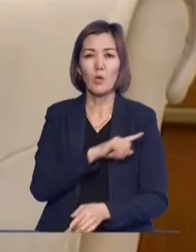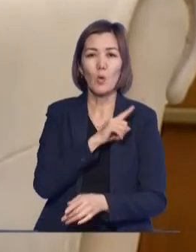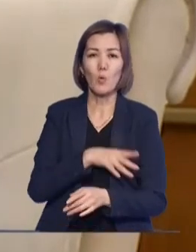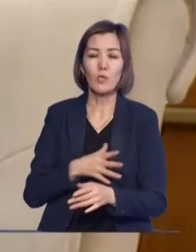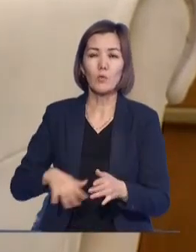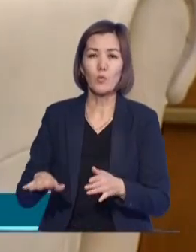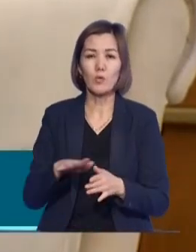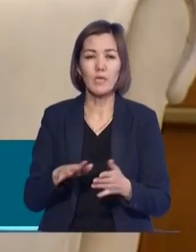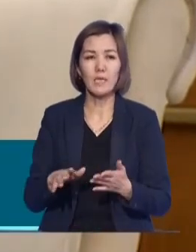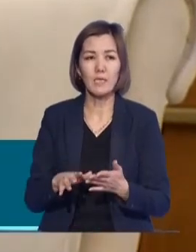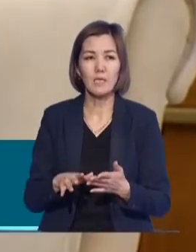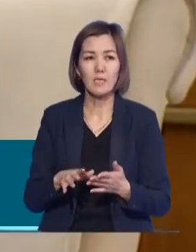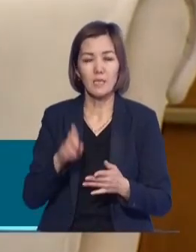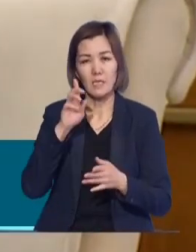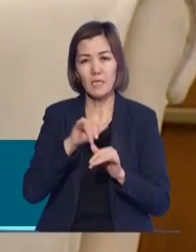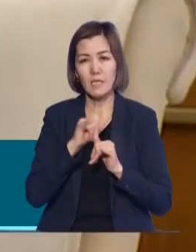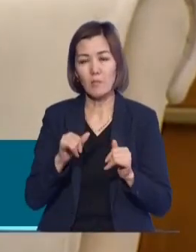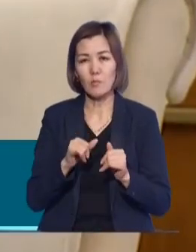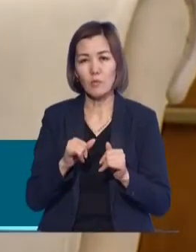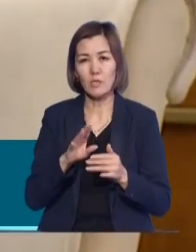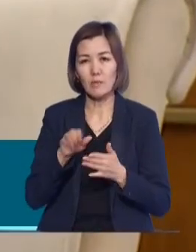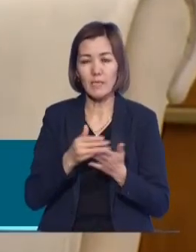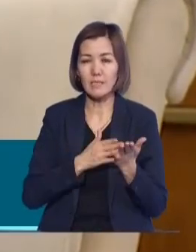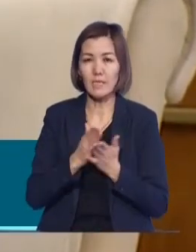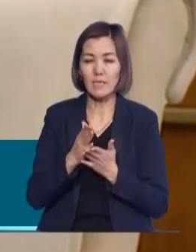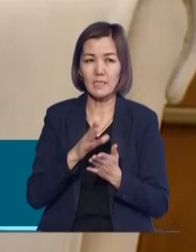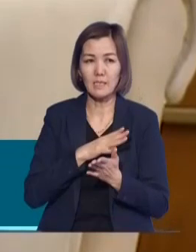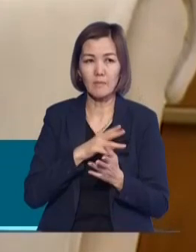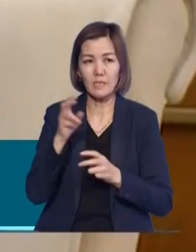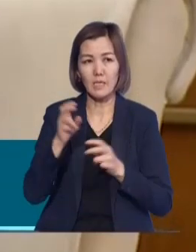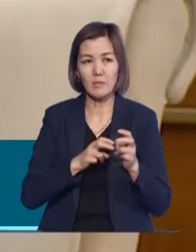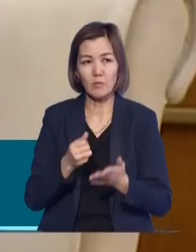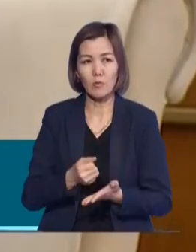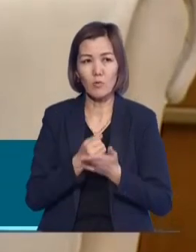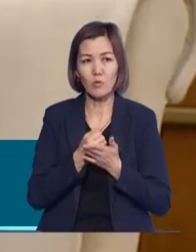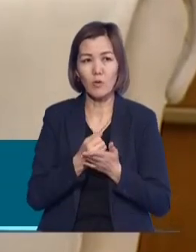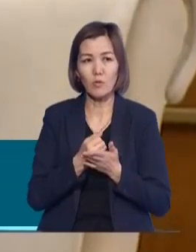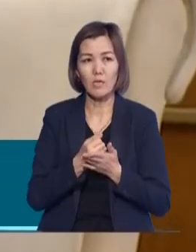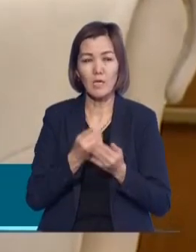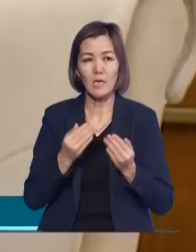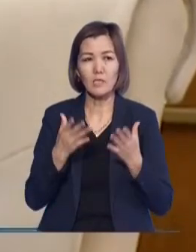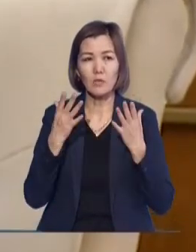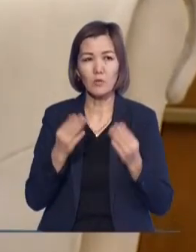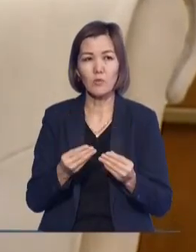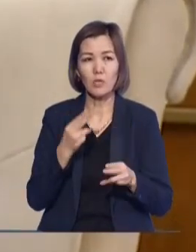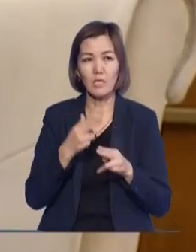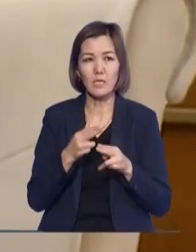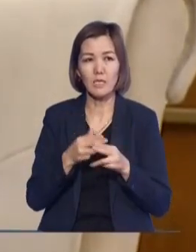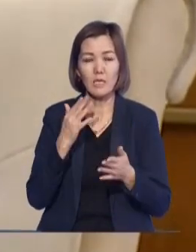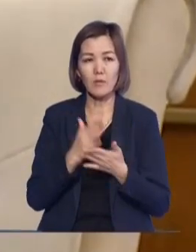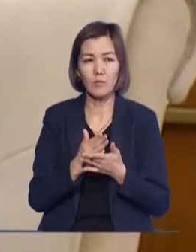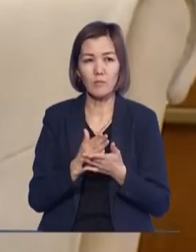Бірақ өңірдің дамуына қатысты кәсіпорындарды қолдаудың орнына біз қазіргі таңда кедергі